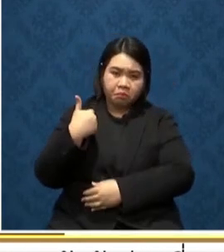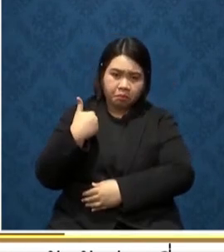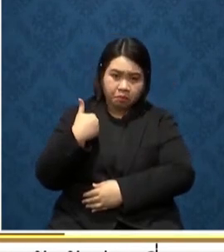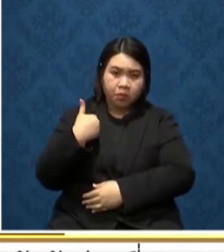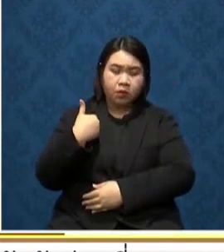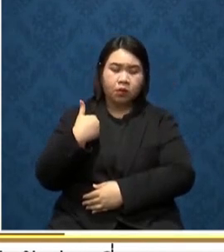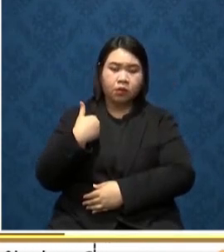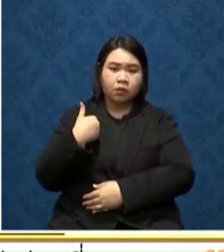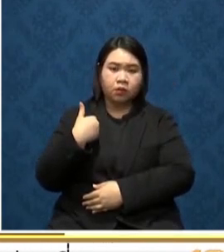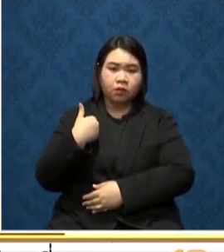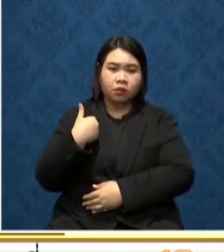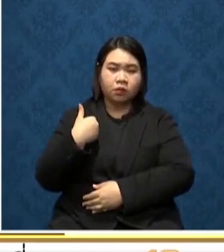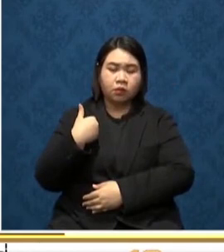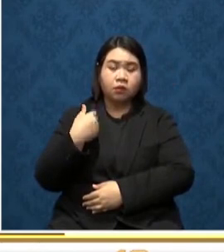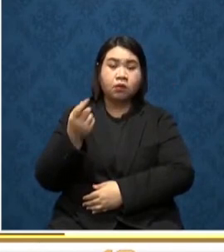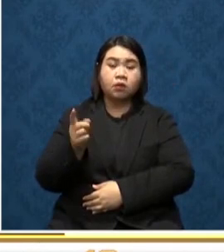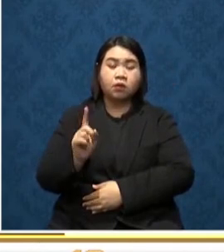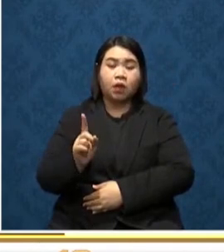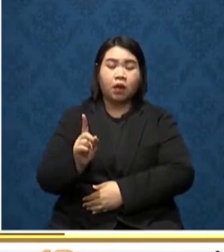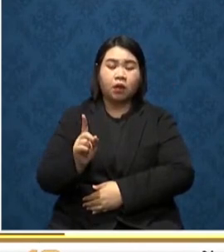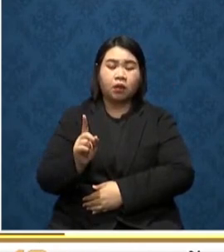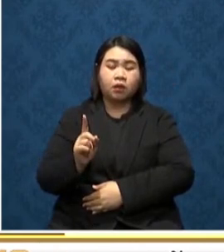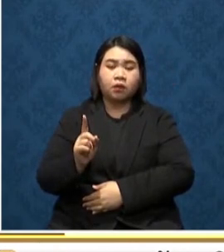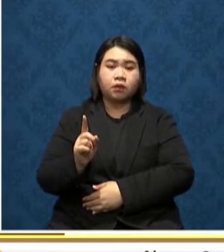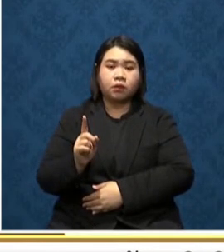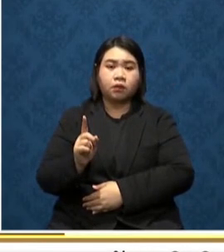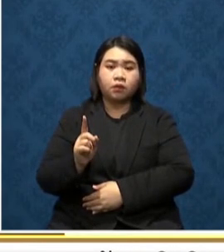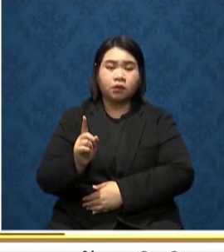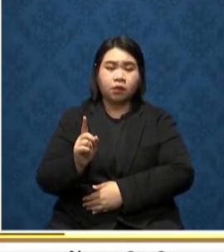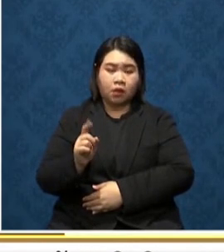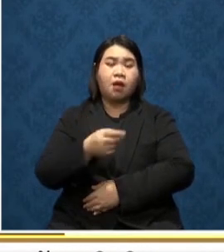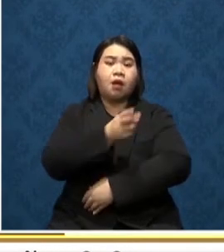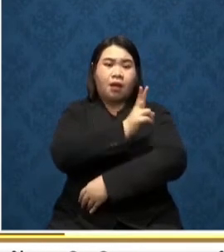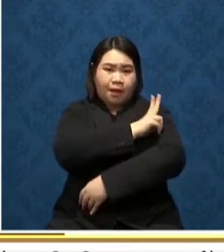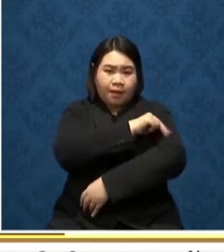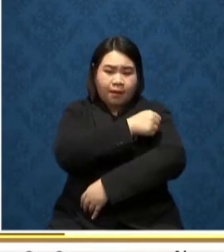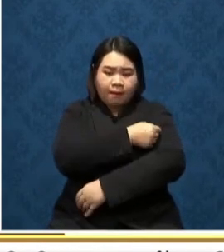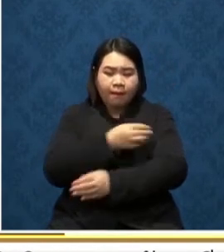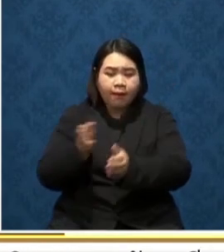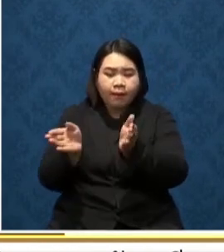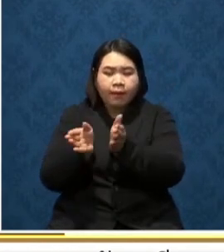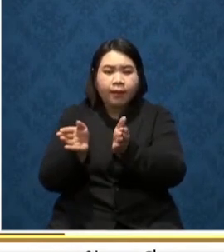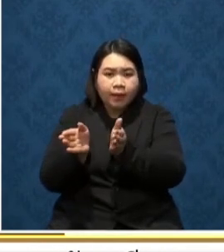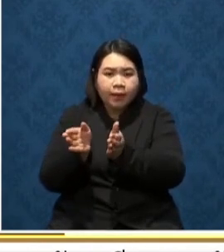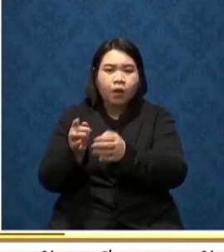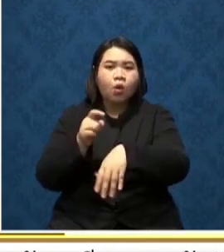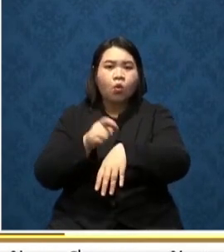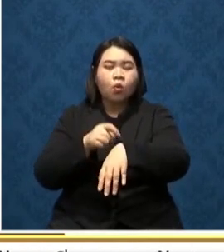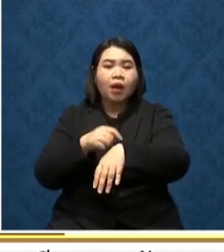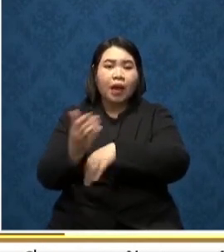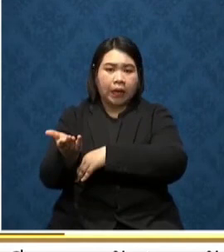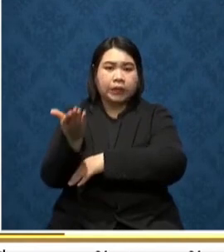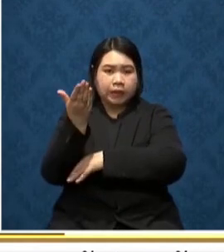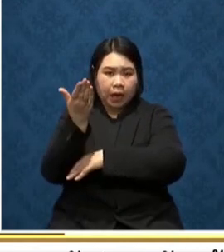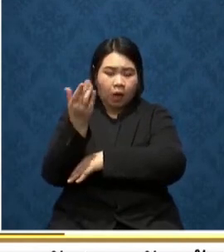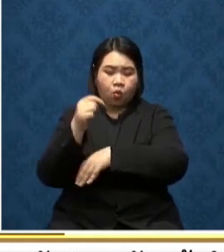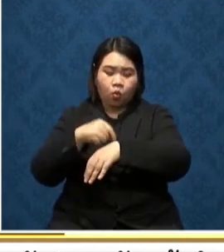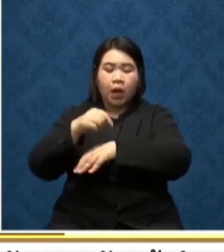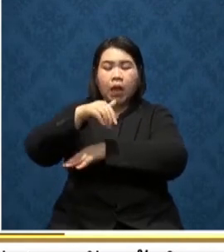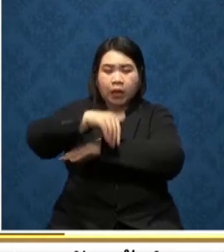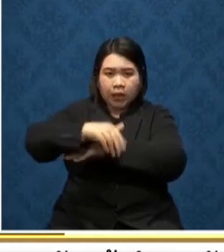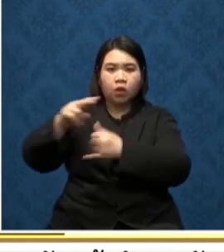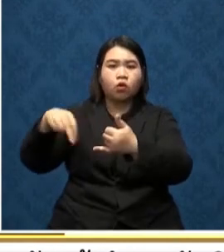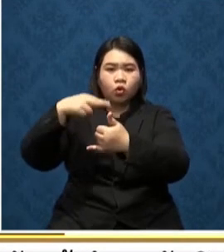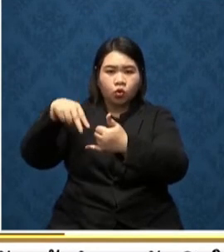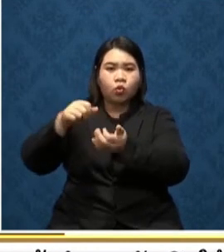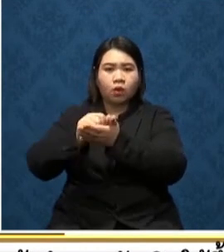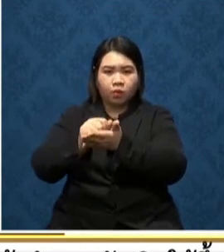ไปเปิดคลีนิคนอกเวลาให้เป็ช่งเช้าช่งเย็ początekok